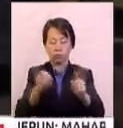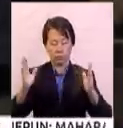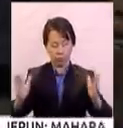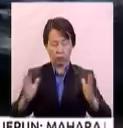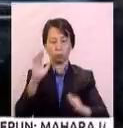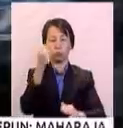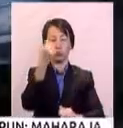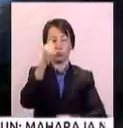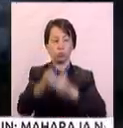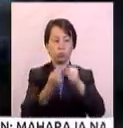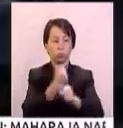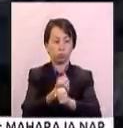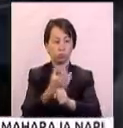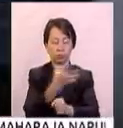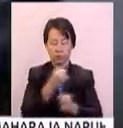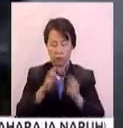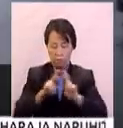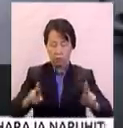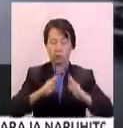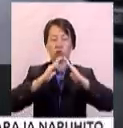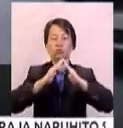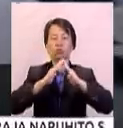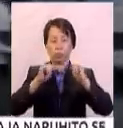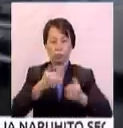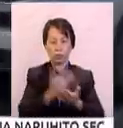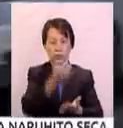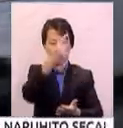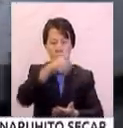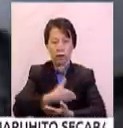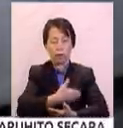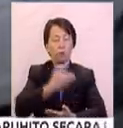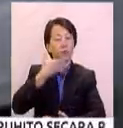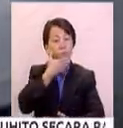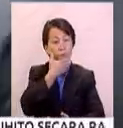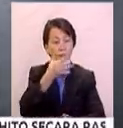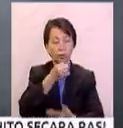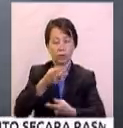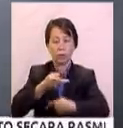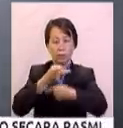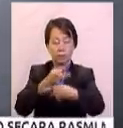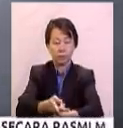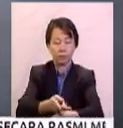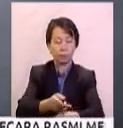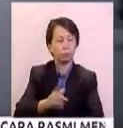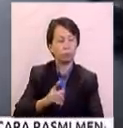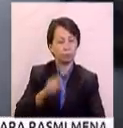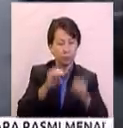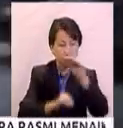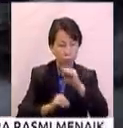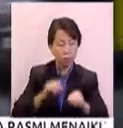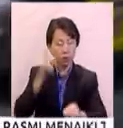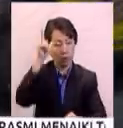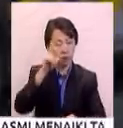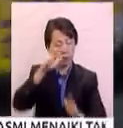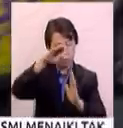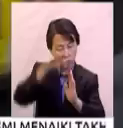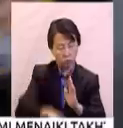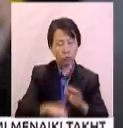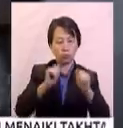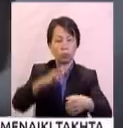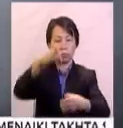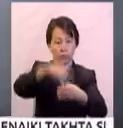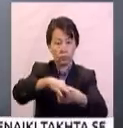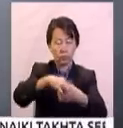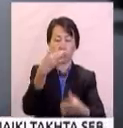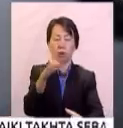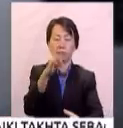10 tahun selain menyediakan rumah mampu milik bagi anak muda, juga pindaan pelbagaian untuk menurunkan umur layak mengundi